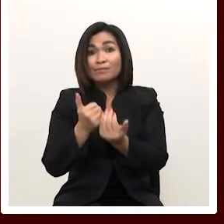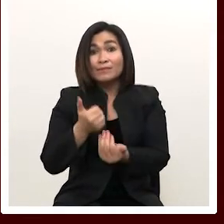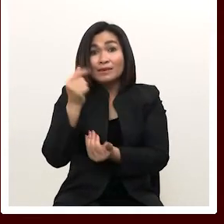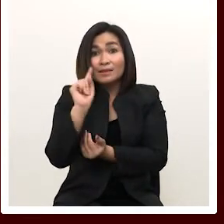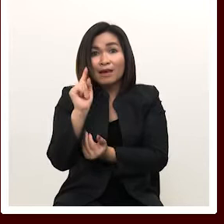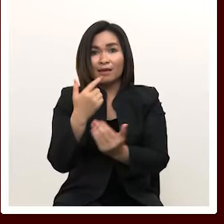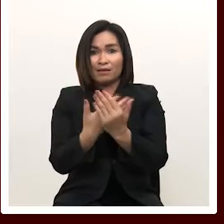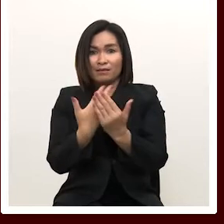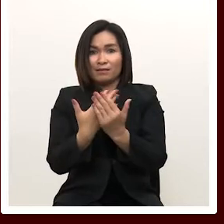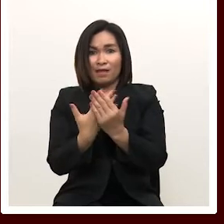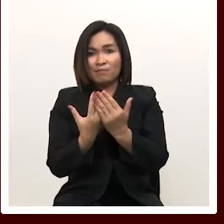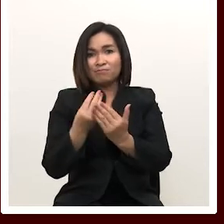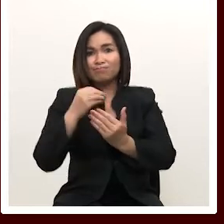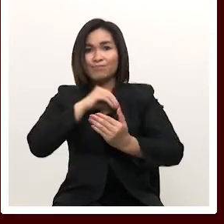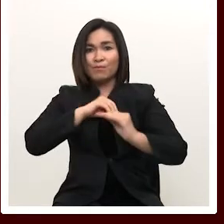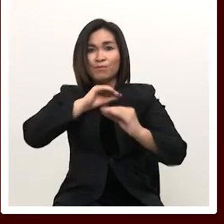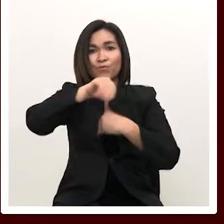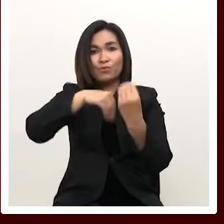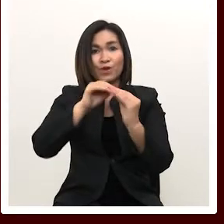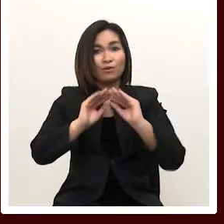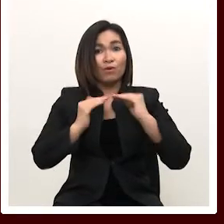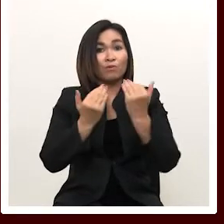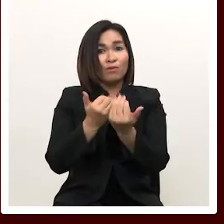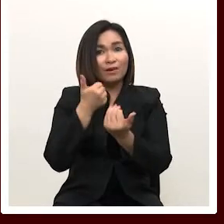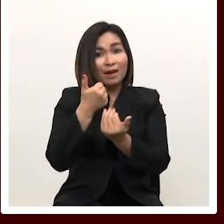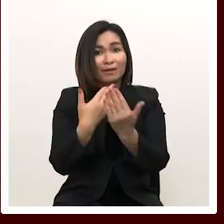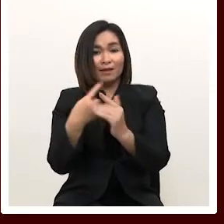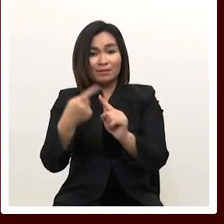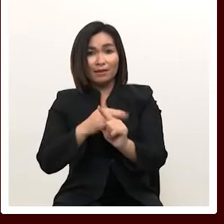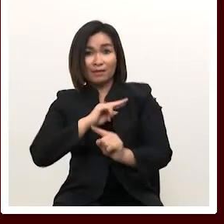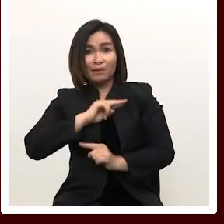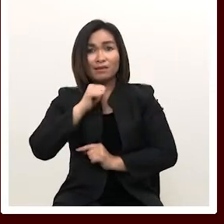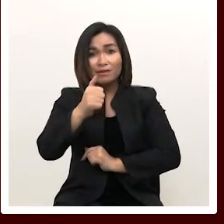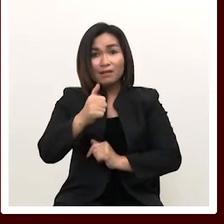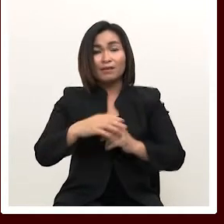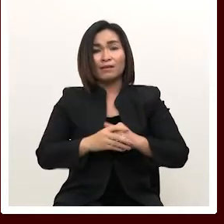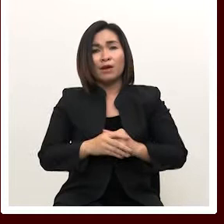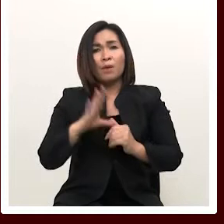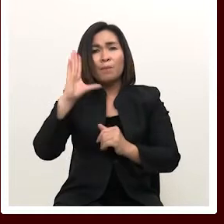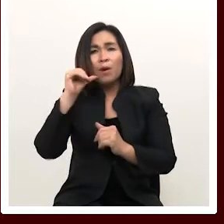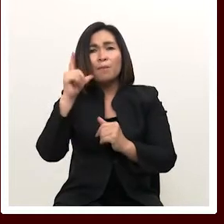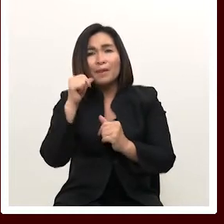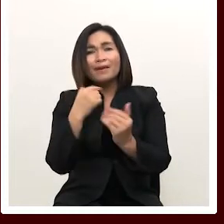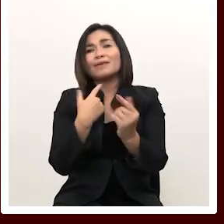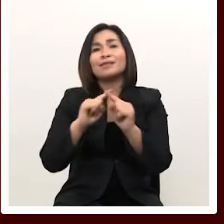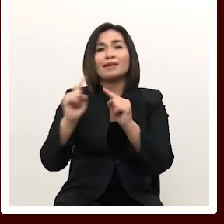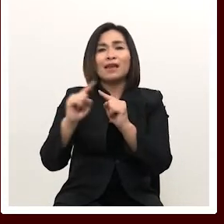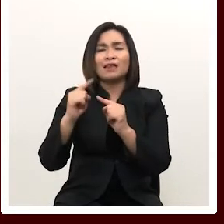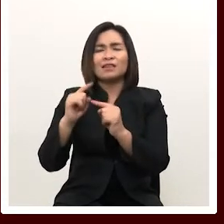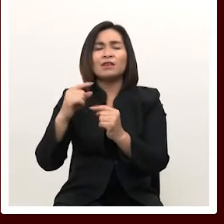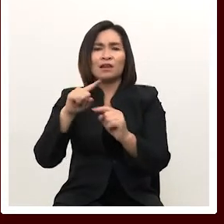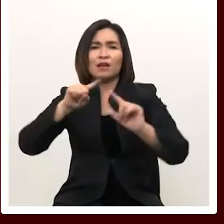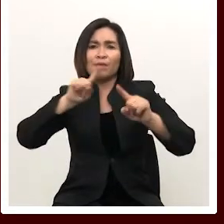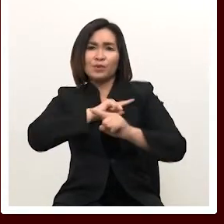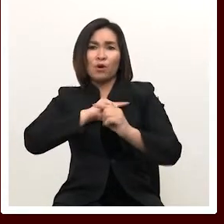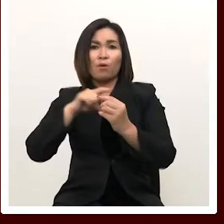ที่ทำให้ทางด้านครอบครัวเองนะครับก็จะได้เงินมาใช้เป็นเงินเดือนของเขาแต่ละเดือนละเดือนนะครับค่า